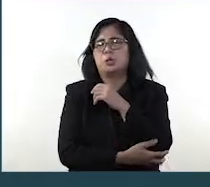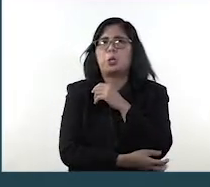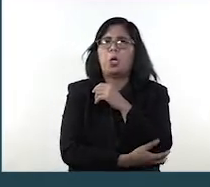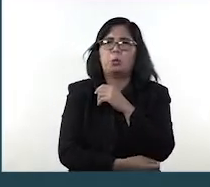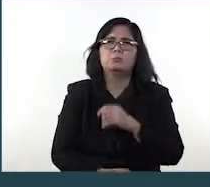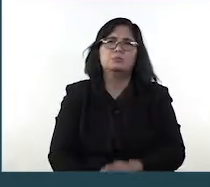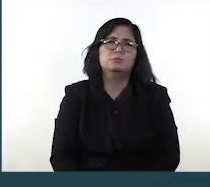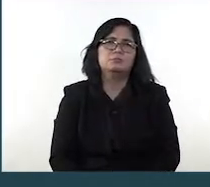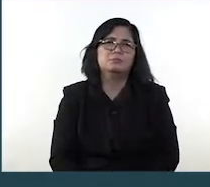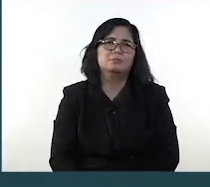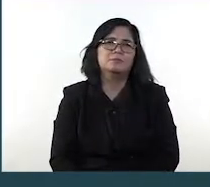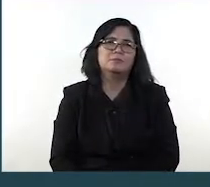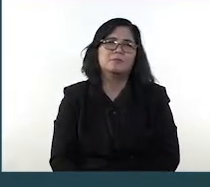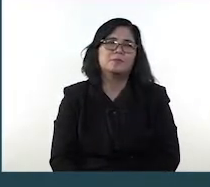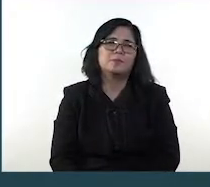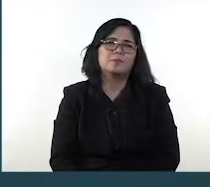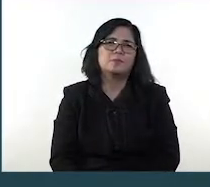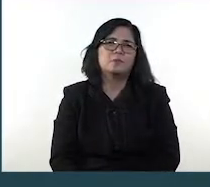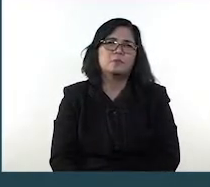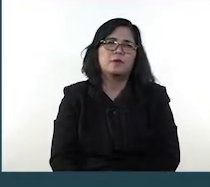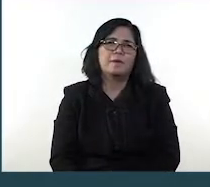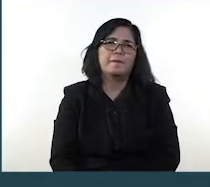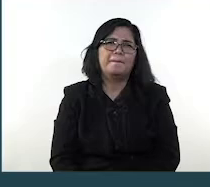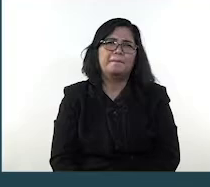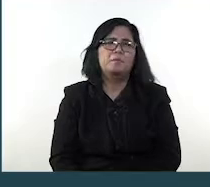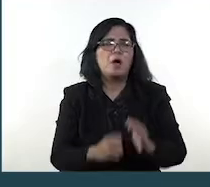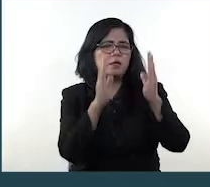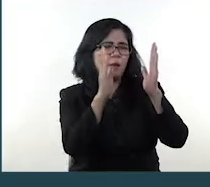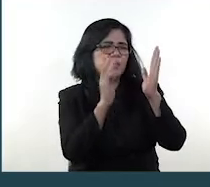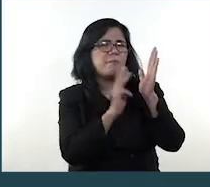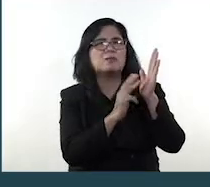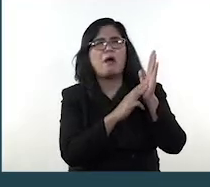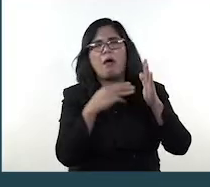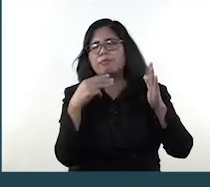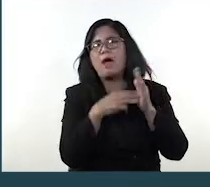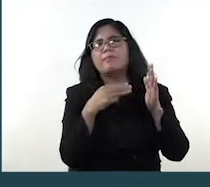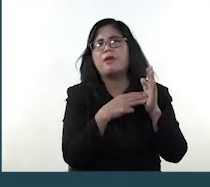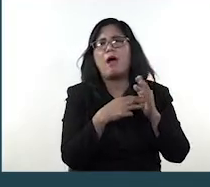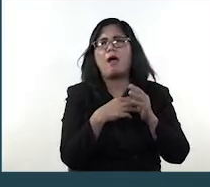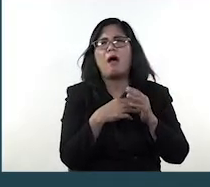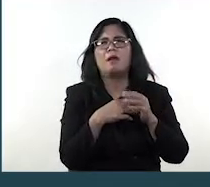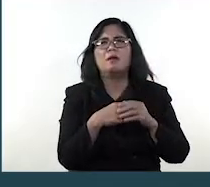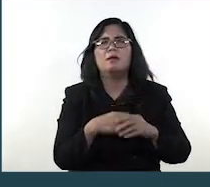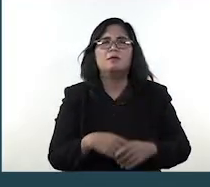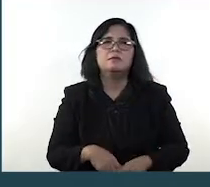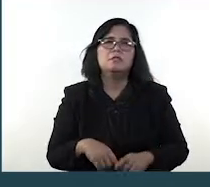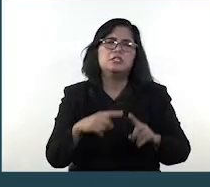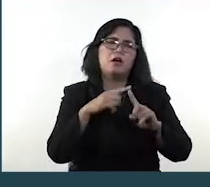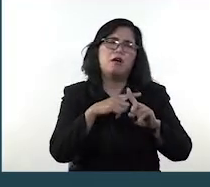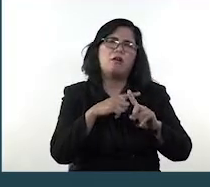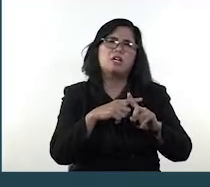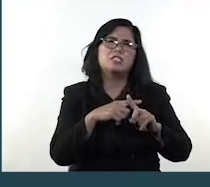ya gila nih orang Kristen memang menghadapi banyak tantangan yang namanya kita juga minoritas Aduh